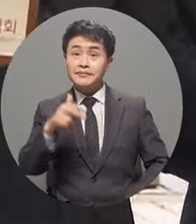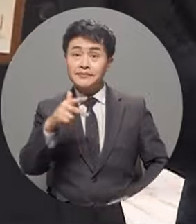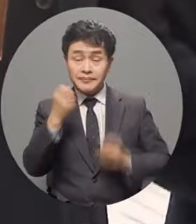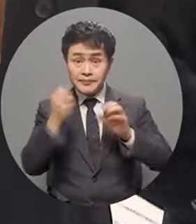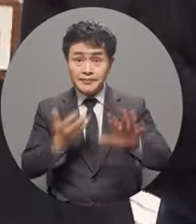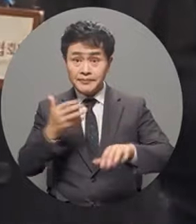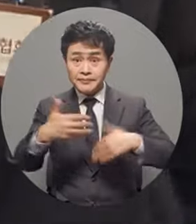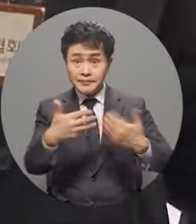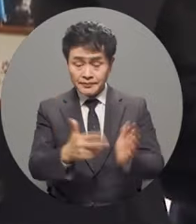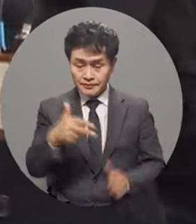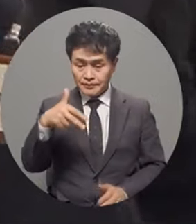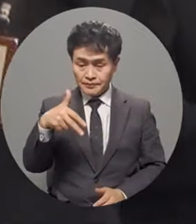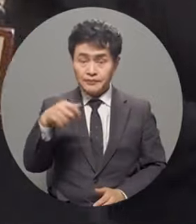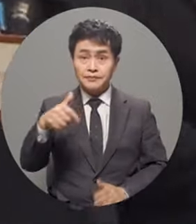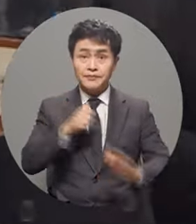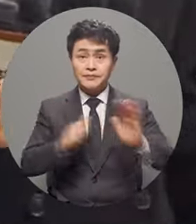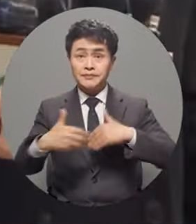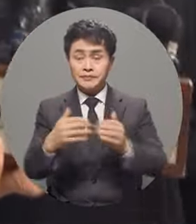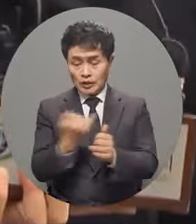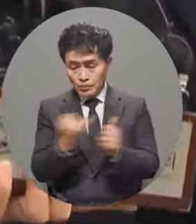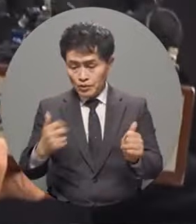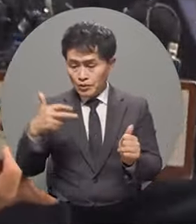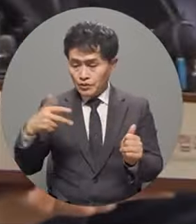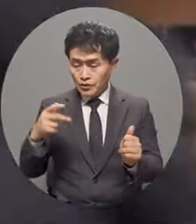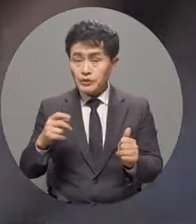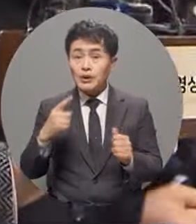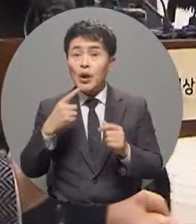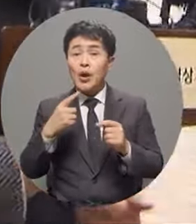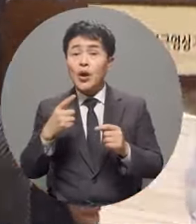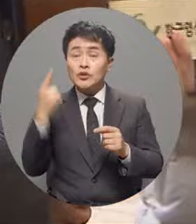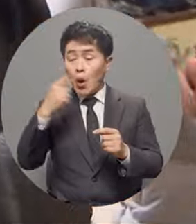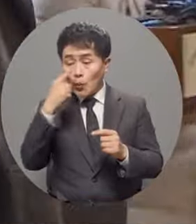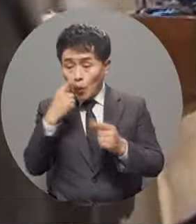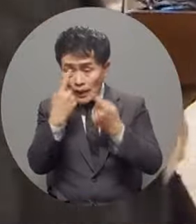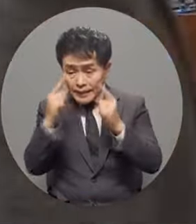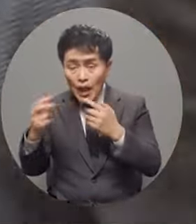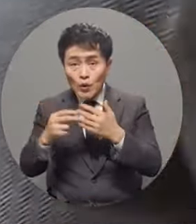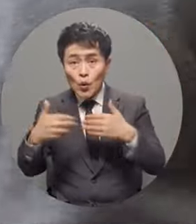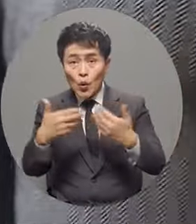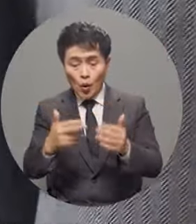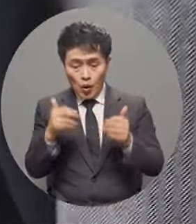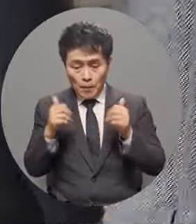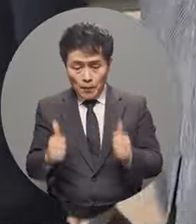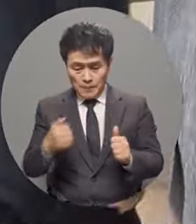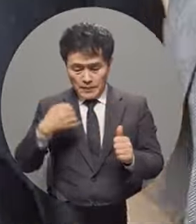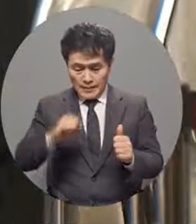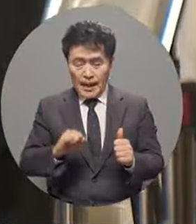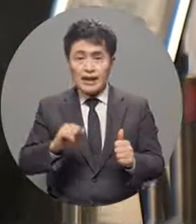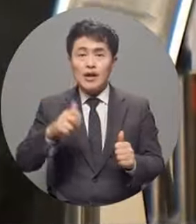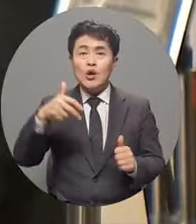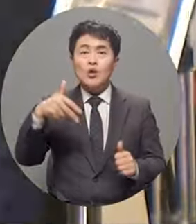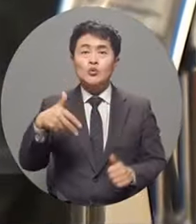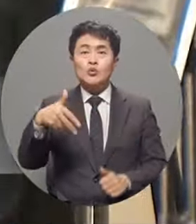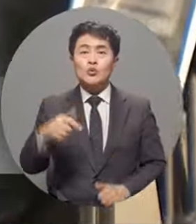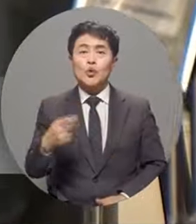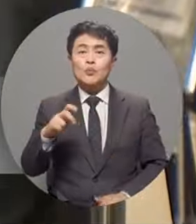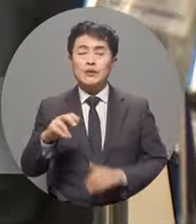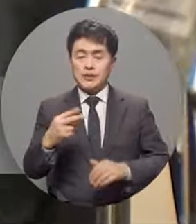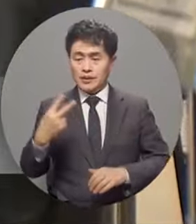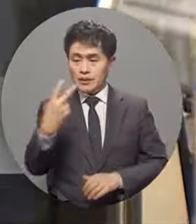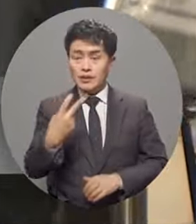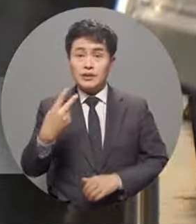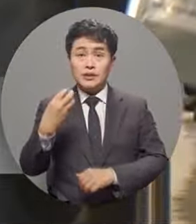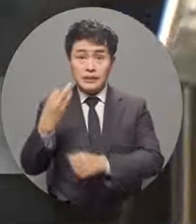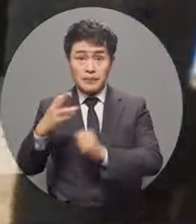조국혁신당 조국 대표와 부인 정경심 전 동양대 교수에 이어 법정에 세워진 딸 조민 씨. 지난